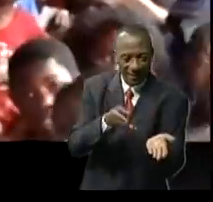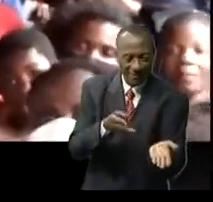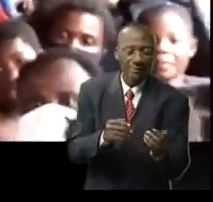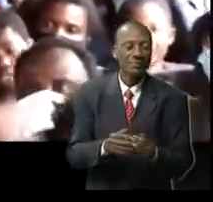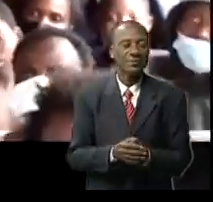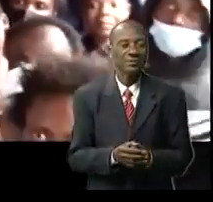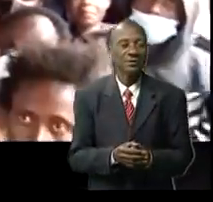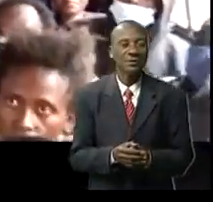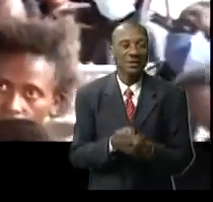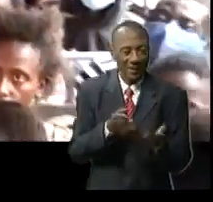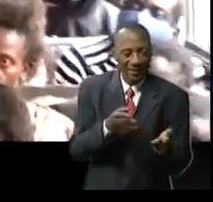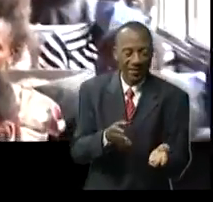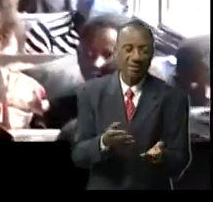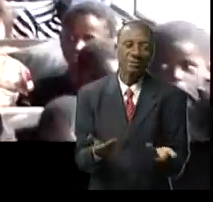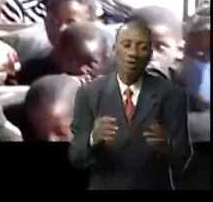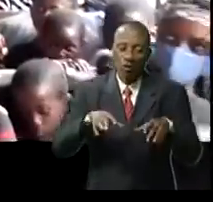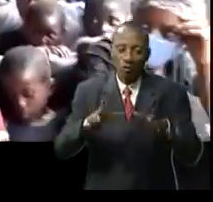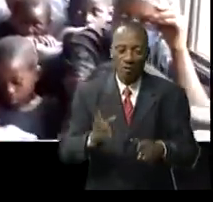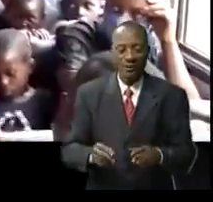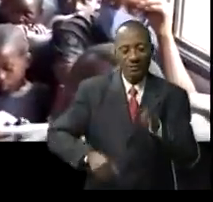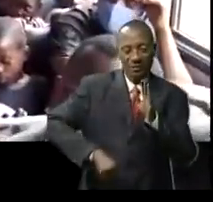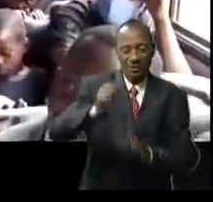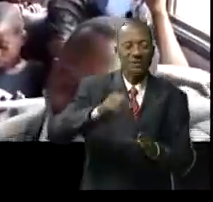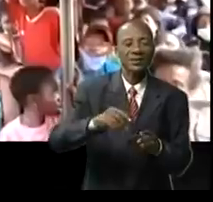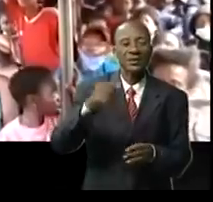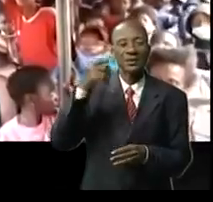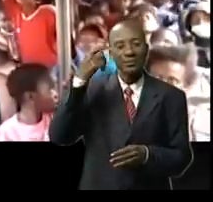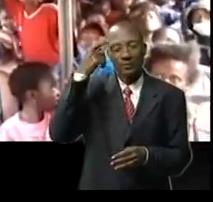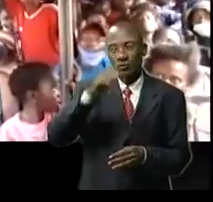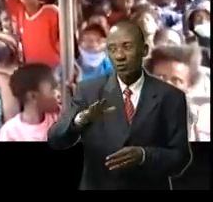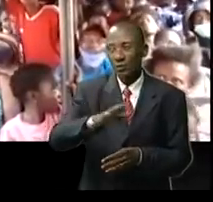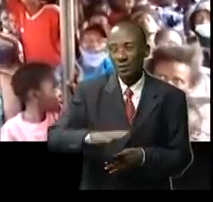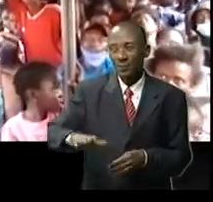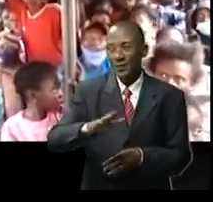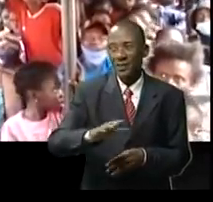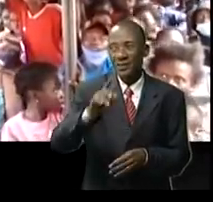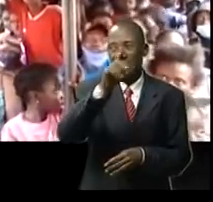pourquoi, au nom du gouverneur, je vous dis bienvenue chez vous dans le Haut-Katanga.